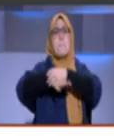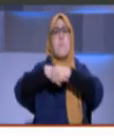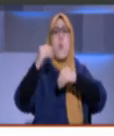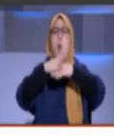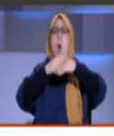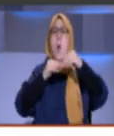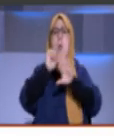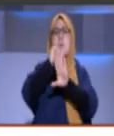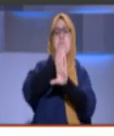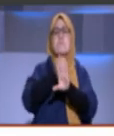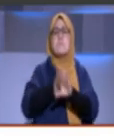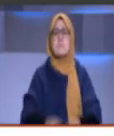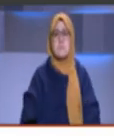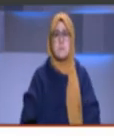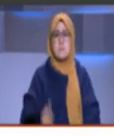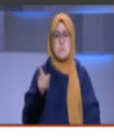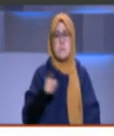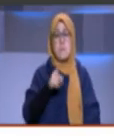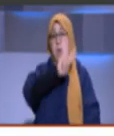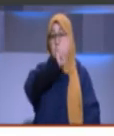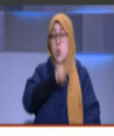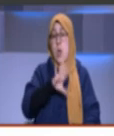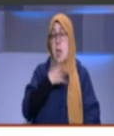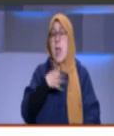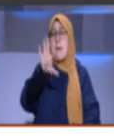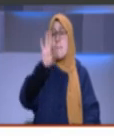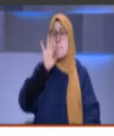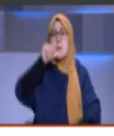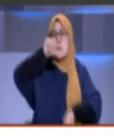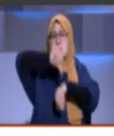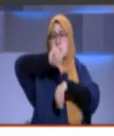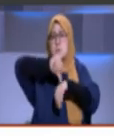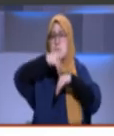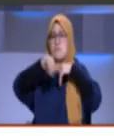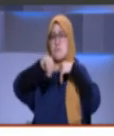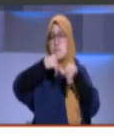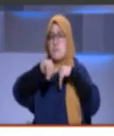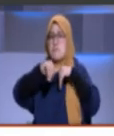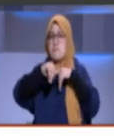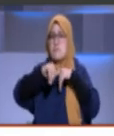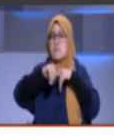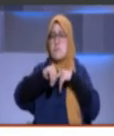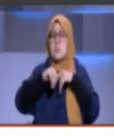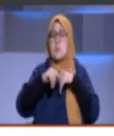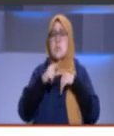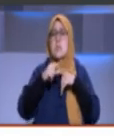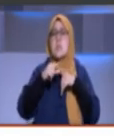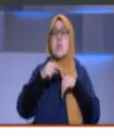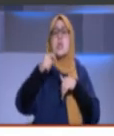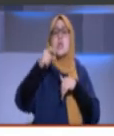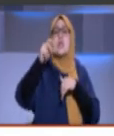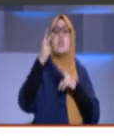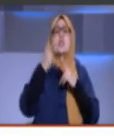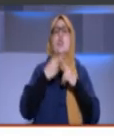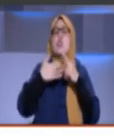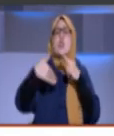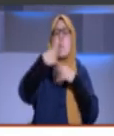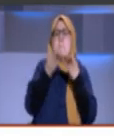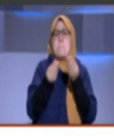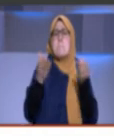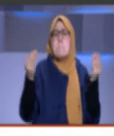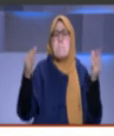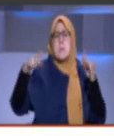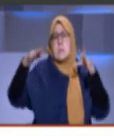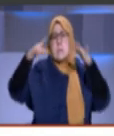العميد، لماذا الأميرية تحديدا، اختيار الأميرية كنقطة لارتكاز هذه الخلية الإرهابية، هل لي سبب محدد